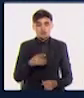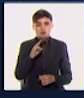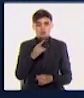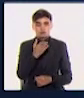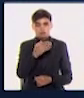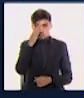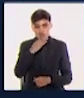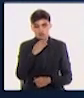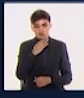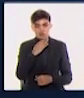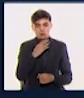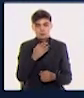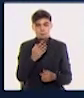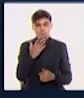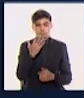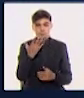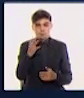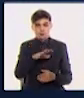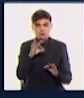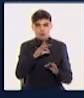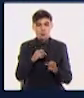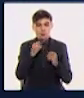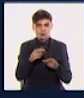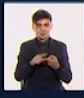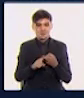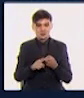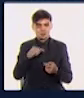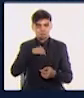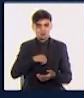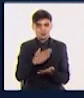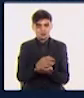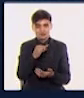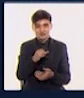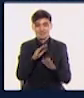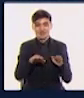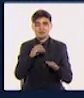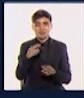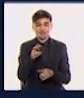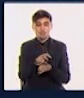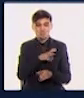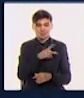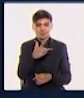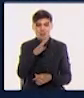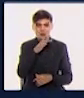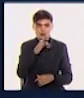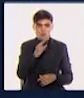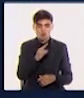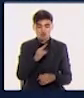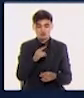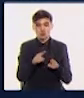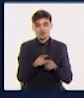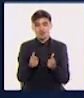Бүлдіршіннің әкесінен 5 мүшесіне қауіпті індет шыққан, ал балабақшаға барып жүрген 3 жасар баланың тобындағы